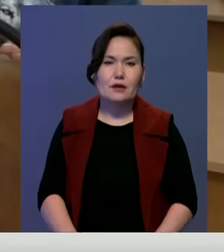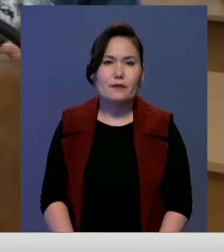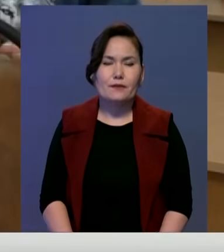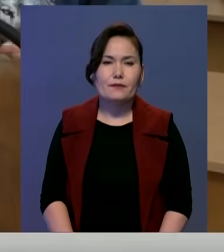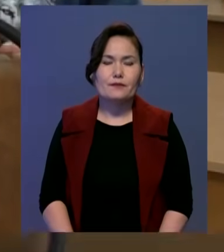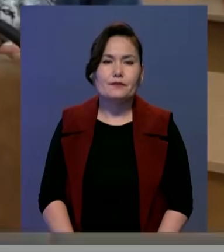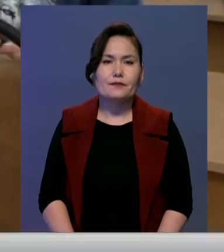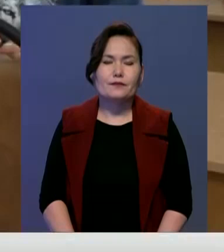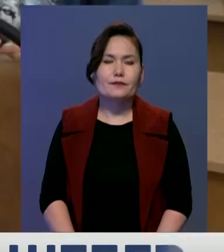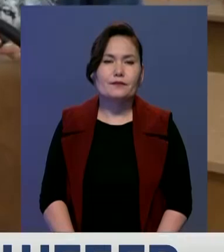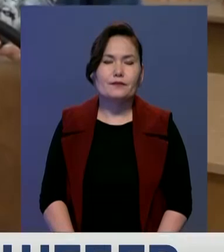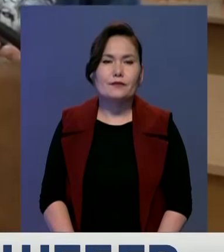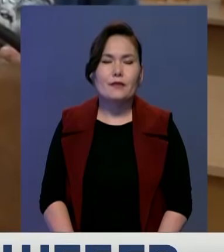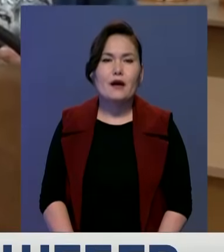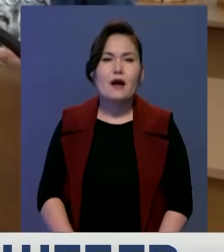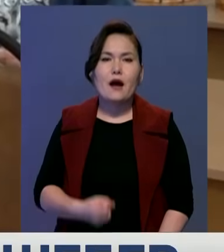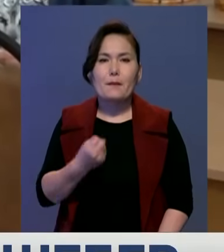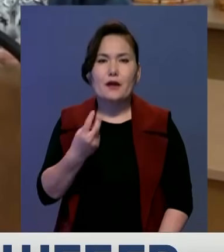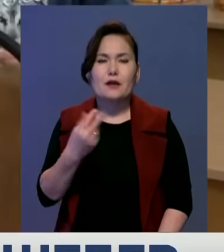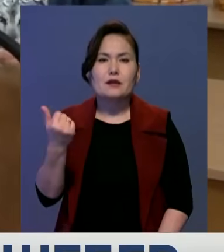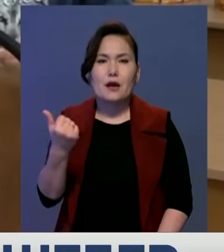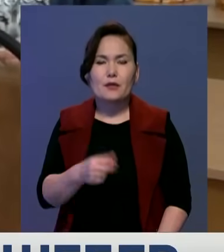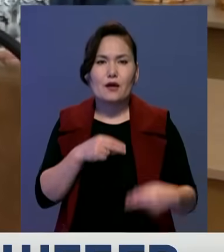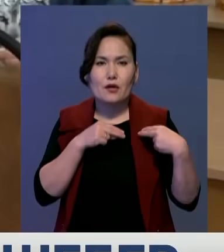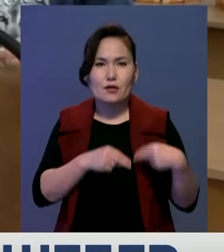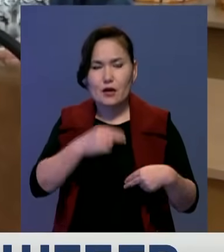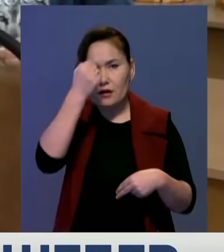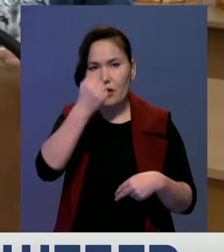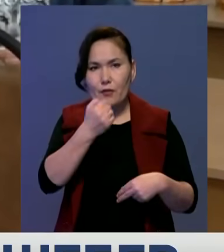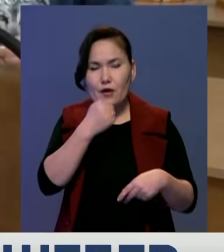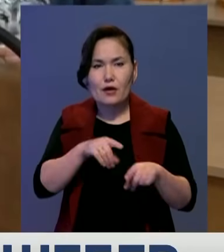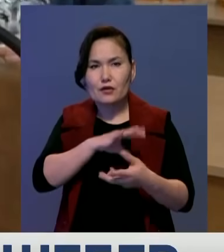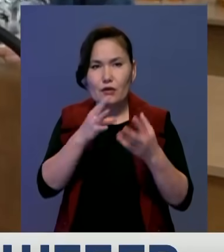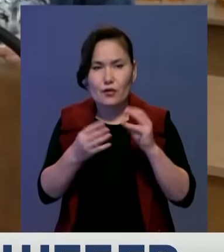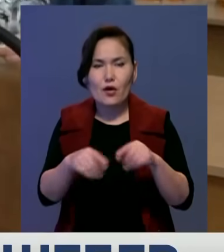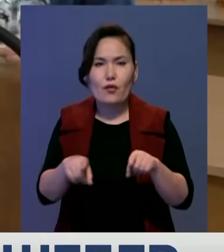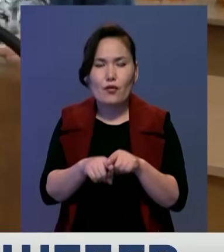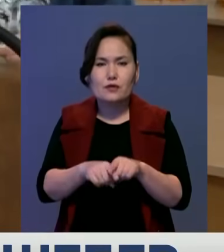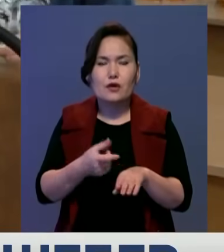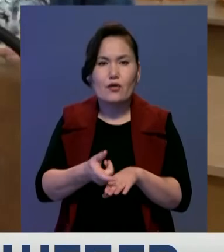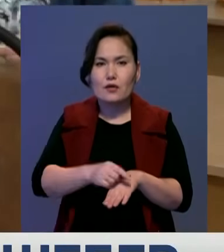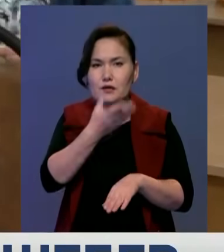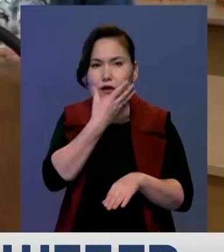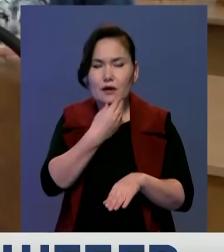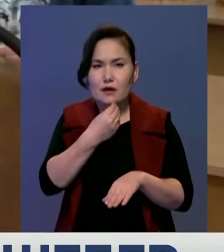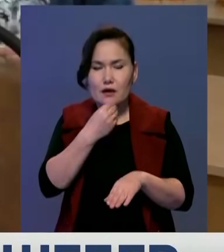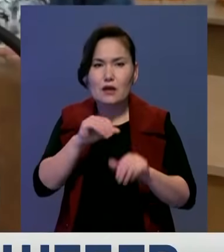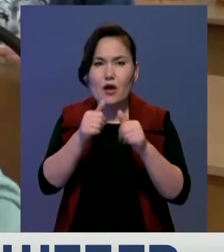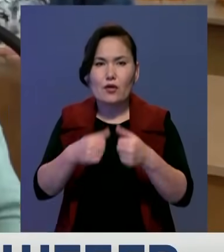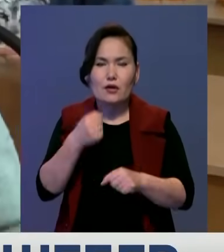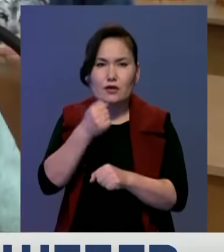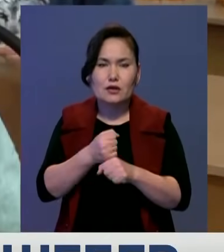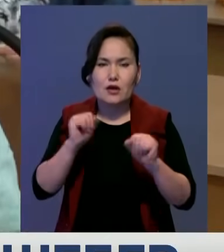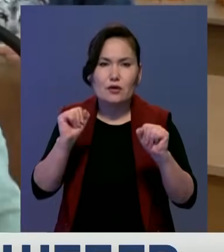қашау қажет. Бірнеше апталық тынымсыз еңбектің арқасында осындай керемет заттар пайда болады. Мәселен,